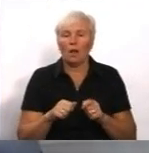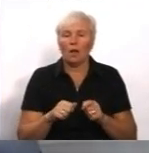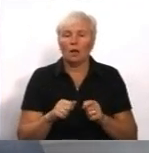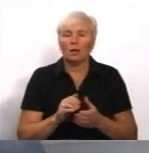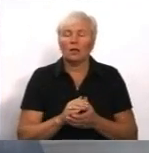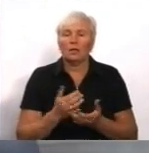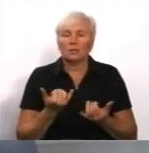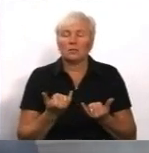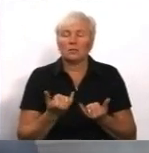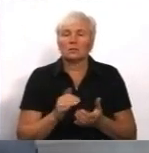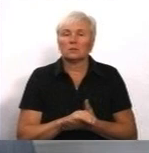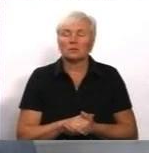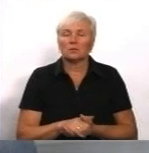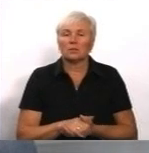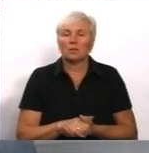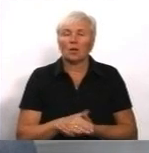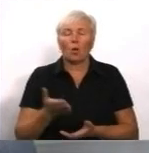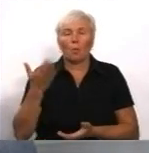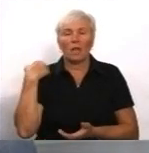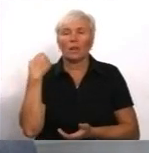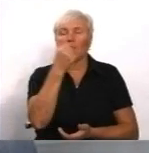відкриттям? Ми другий рік